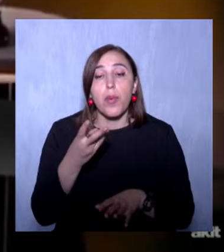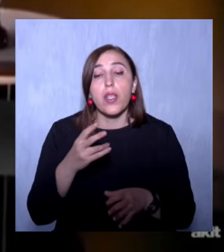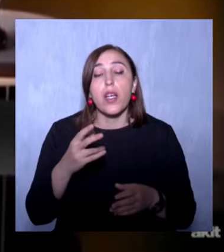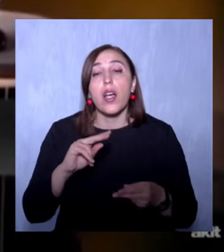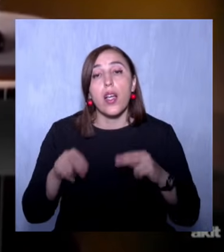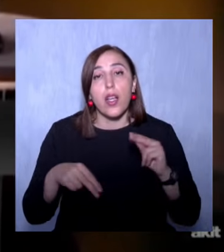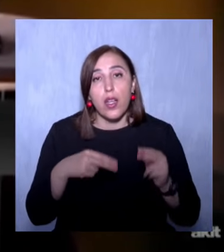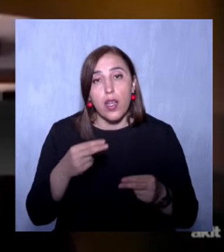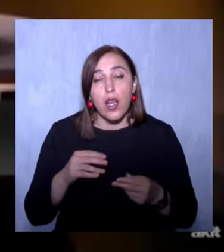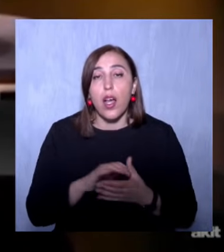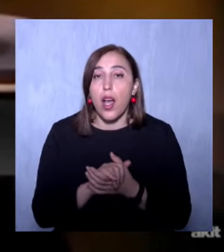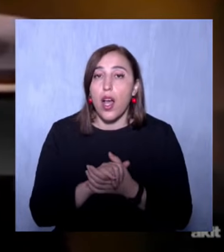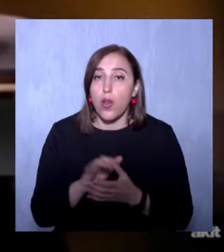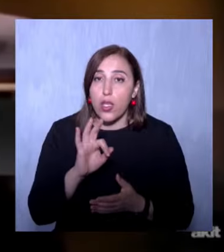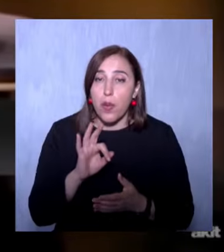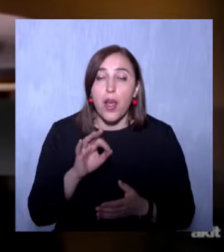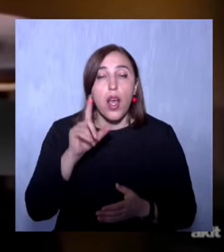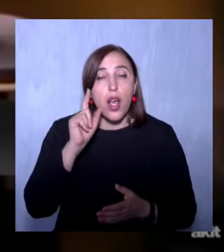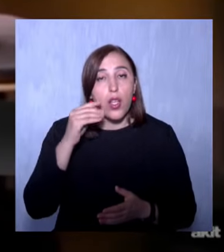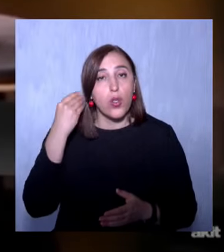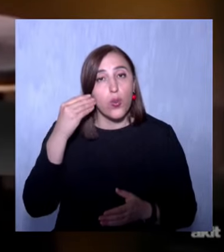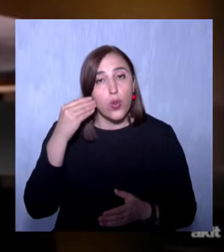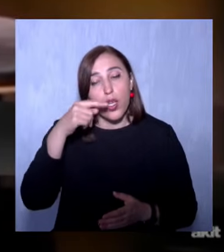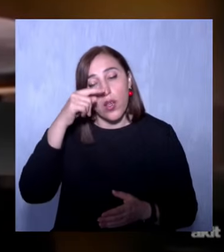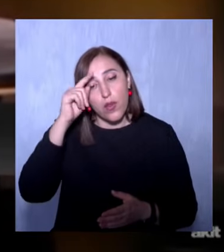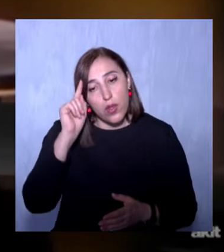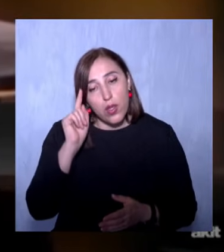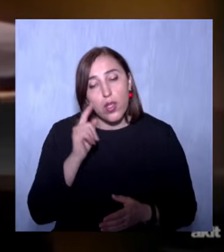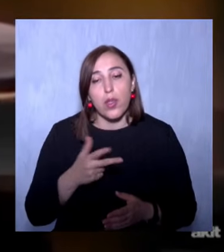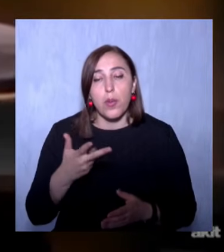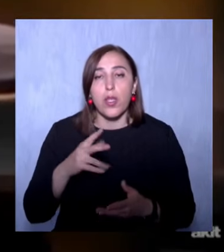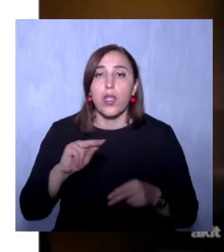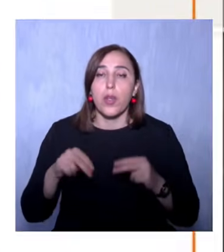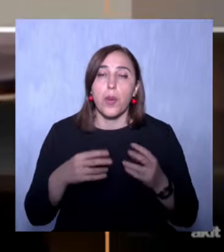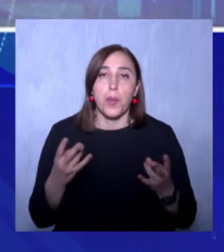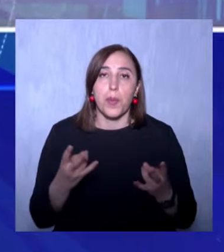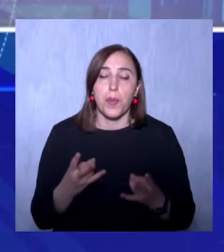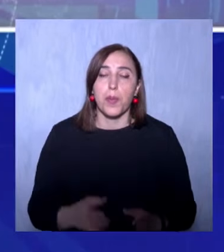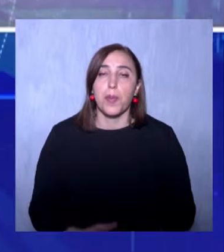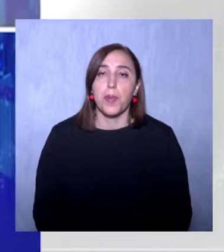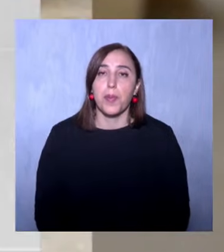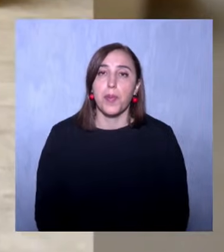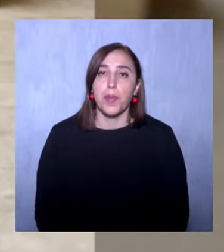ստորագրվեն Հայաստանի և Թուրքիայի, Հայաստանի և Ադրբեջանի միջև։